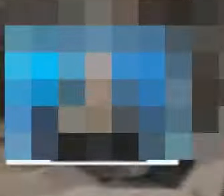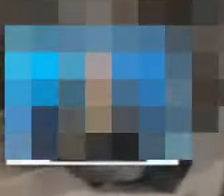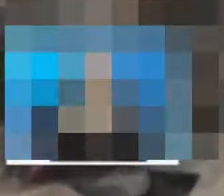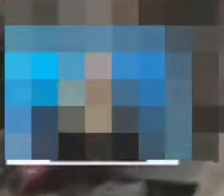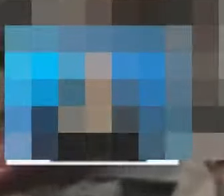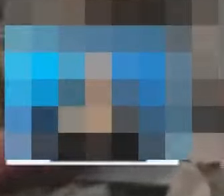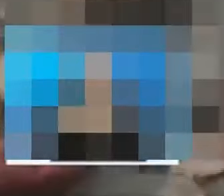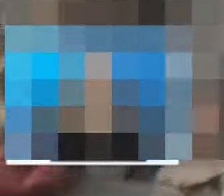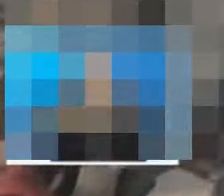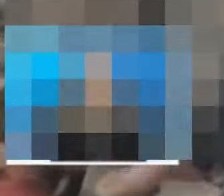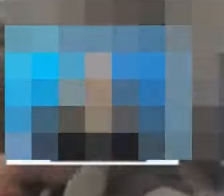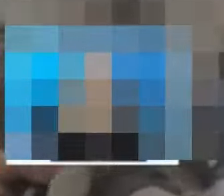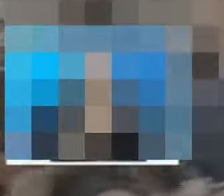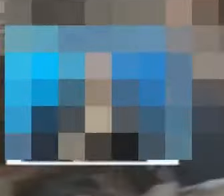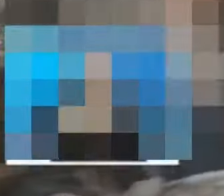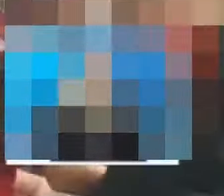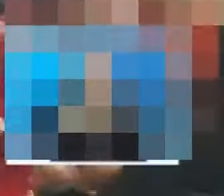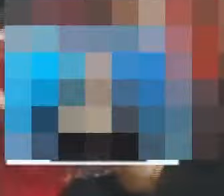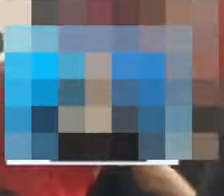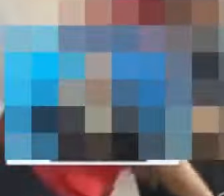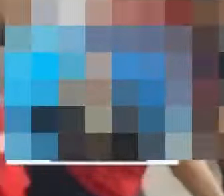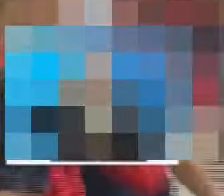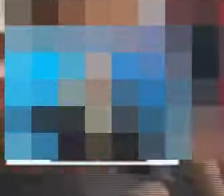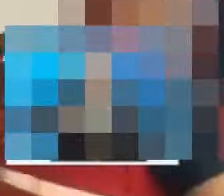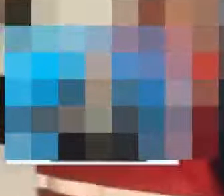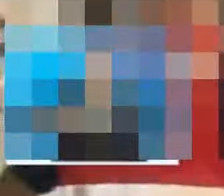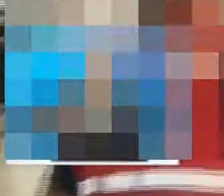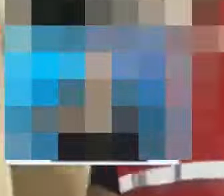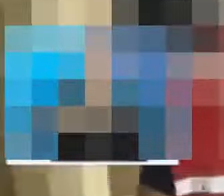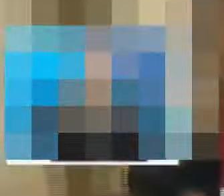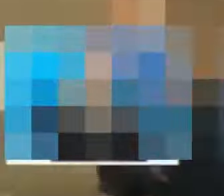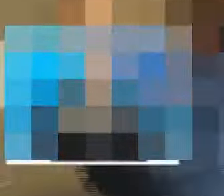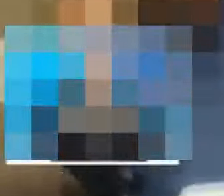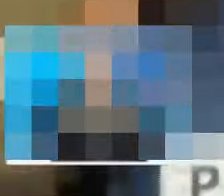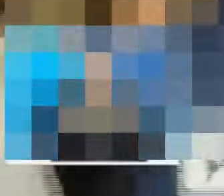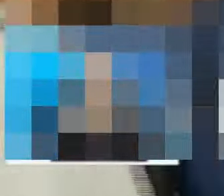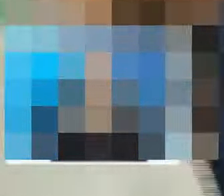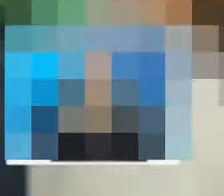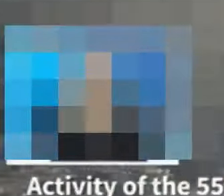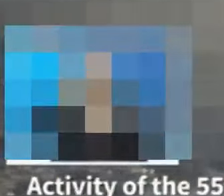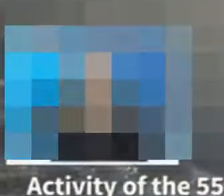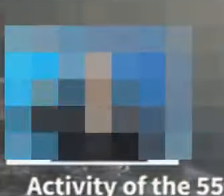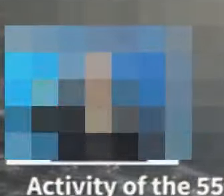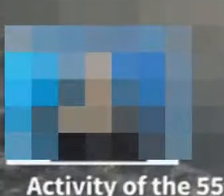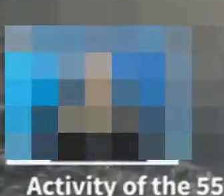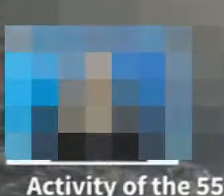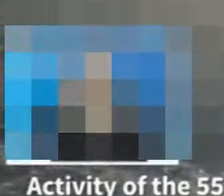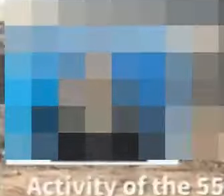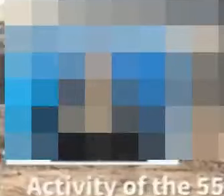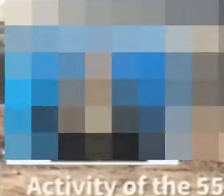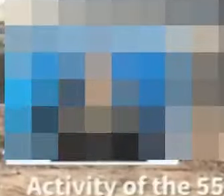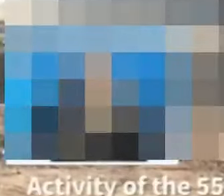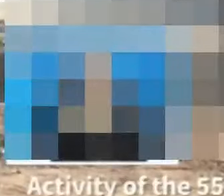البنية التحتية ولا المستشفيات التي تضررت جراء العدوان الإسرائيلي. الأوضاع